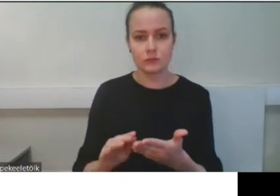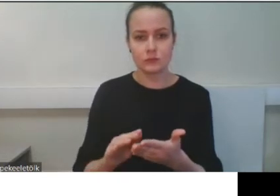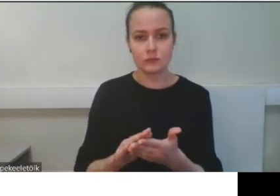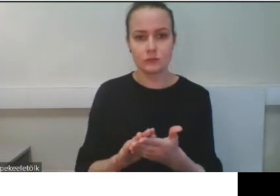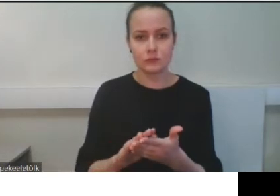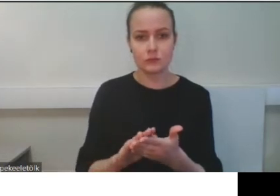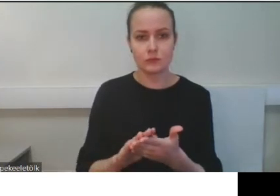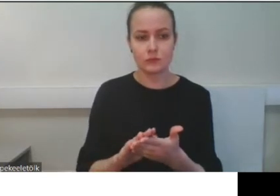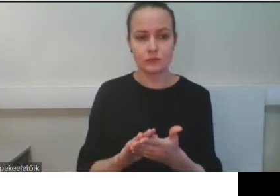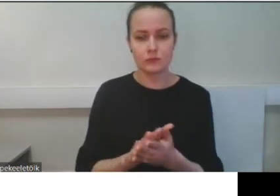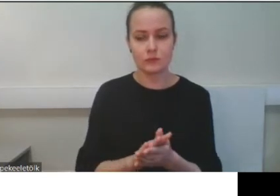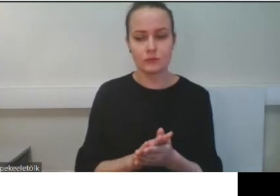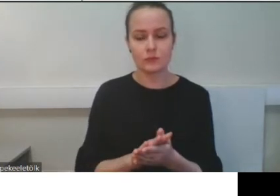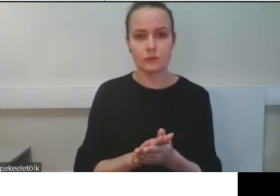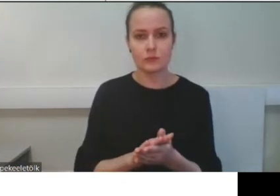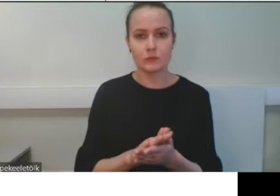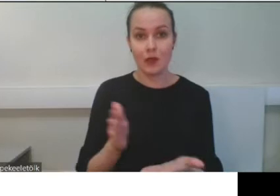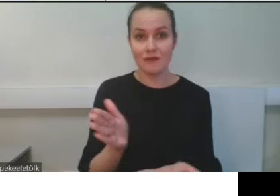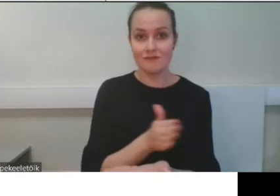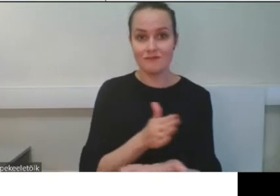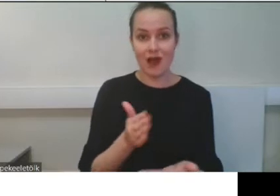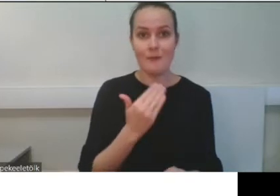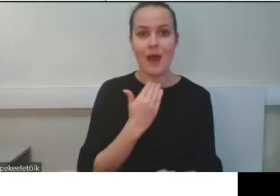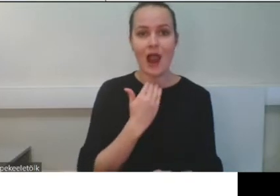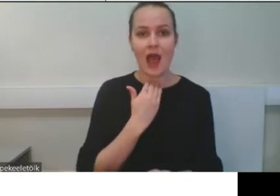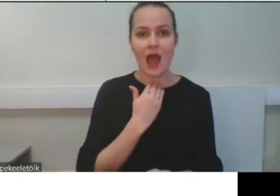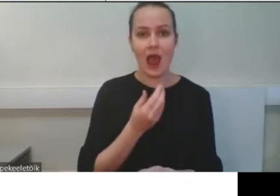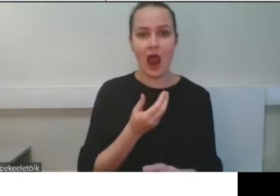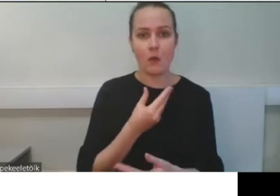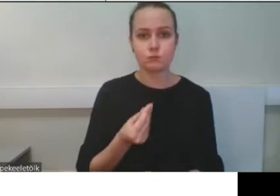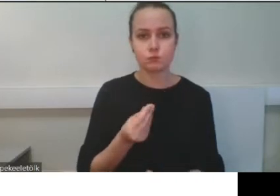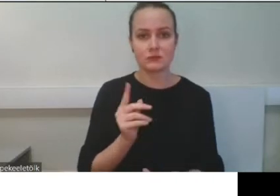inimesi või vähenenud töövõimega inimesi .